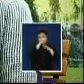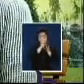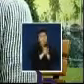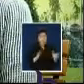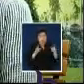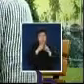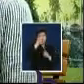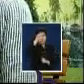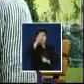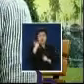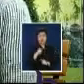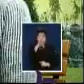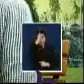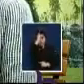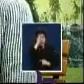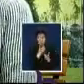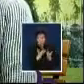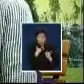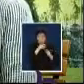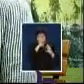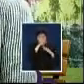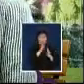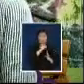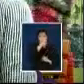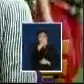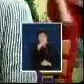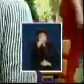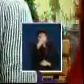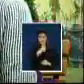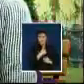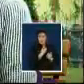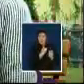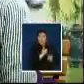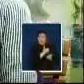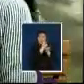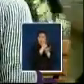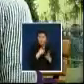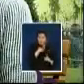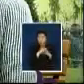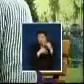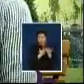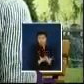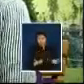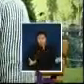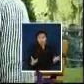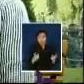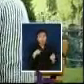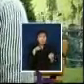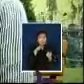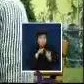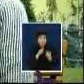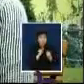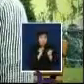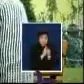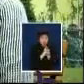ในส่วนของที่เยอรมันจะส่งทางด้านของเจ้าหน้าที่เทคนิคที่จะมาช่วยกันในการพัฒนาสินค้าโดยเฉพาะในเรื่องของ